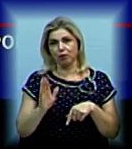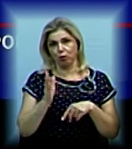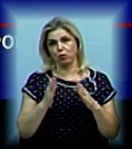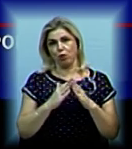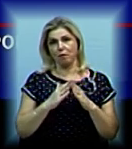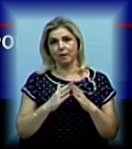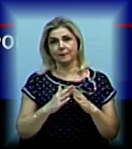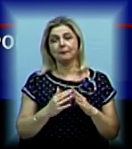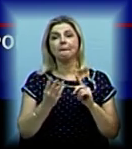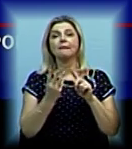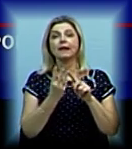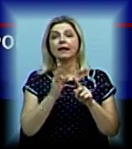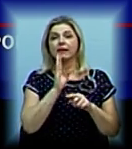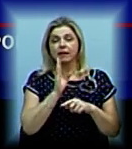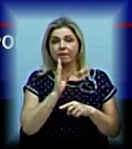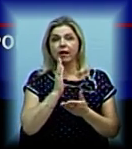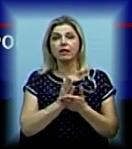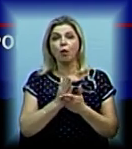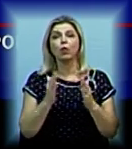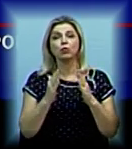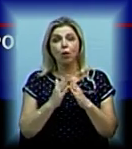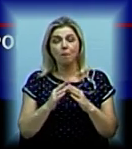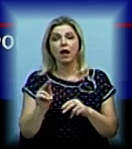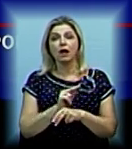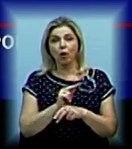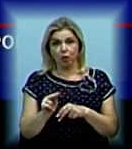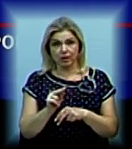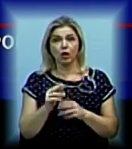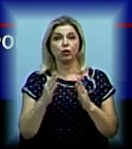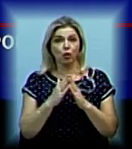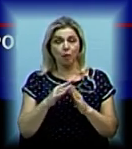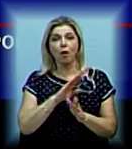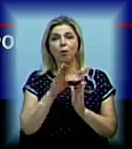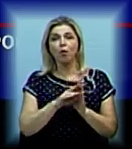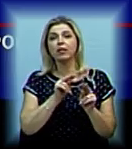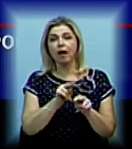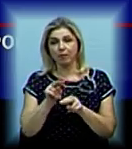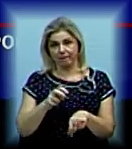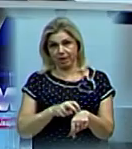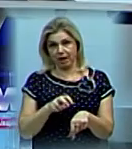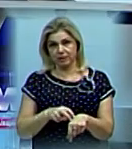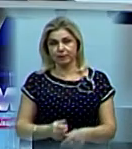вдома. Третя дівчинка так і знаходиться вдома, вона лікується амбулаторно під наглядом лікарів.